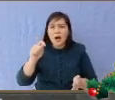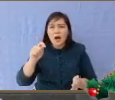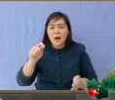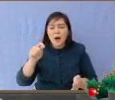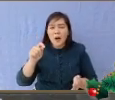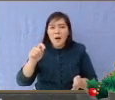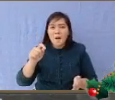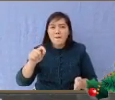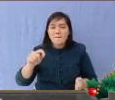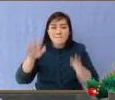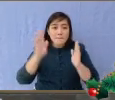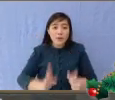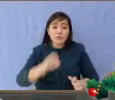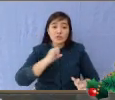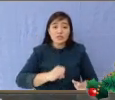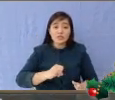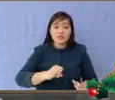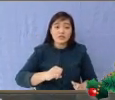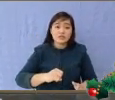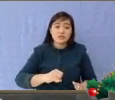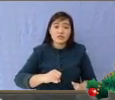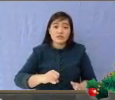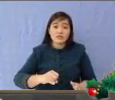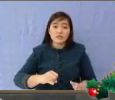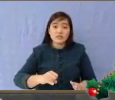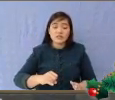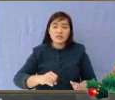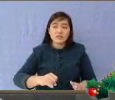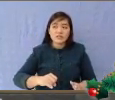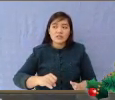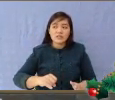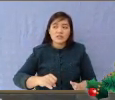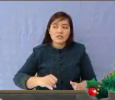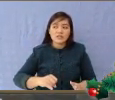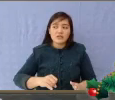Joseph became a slave in